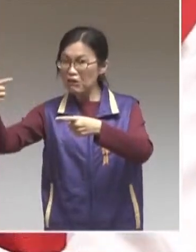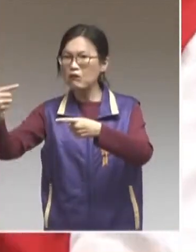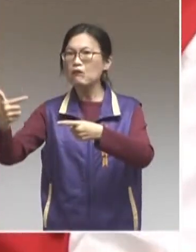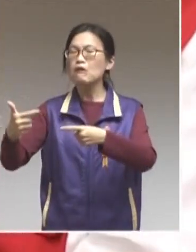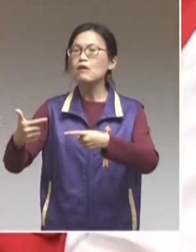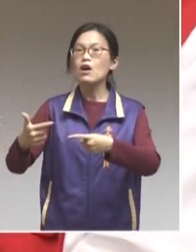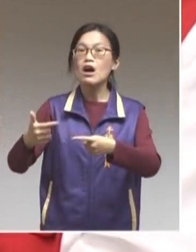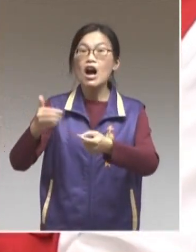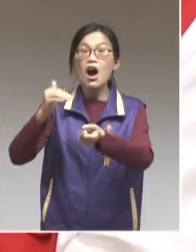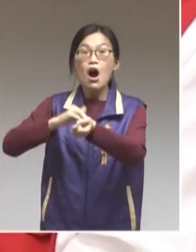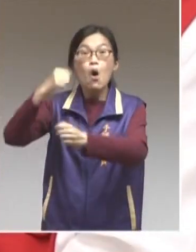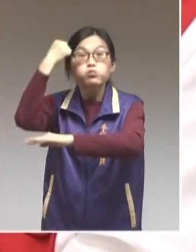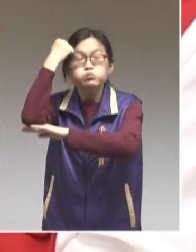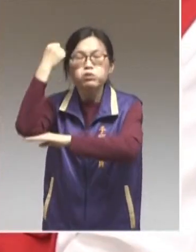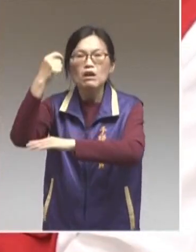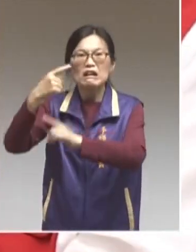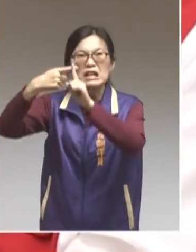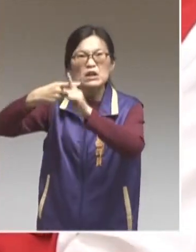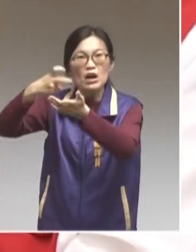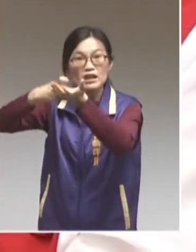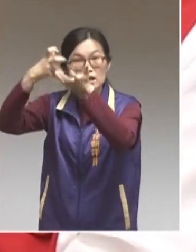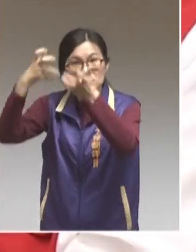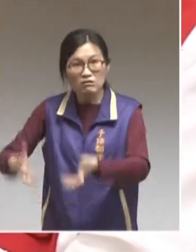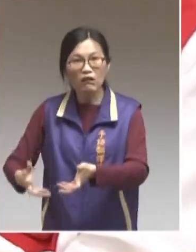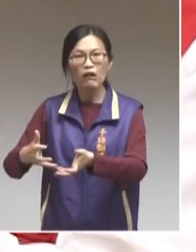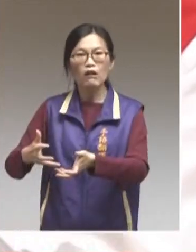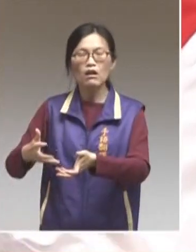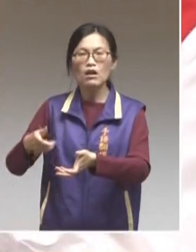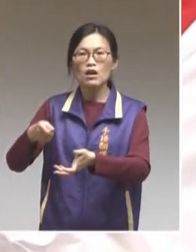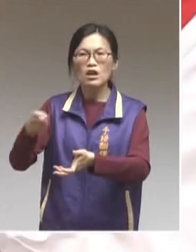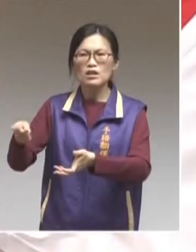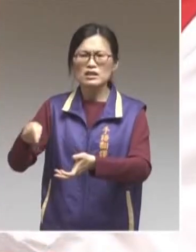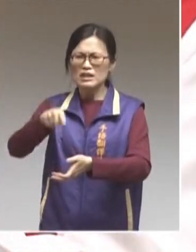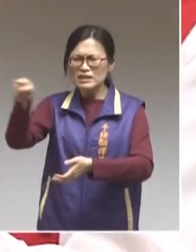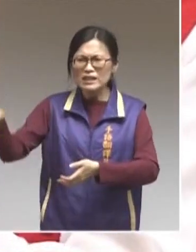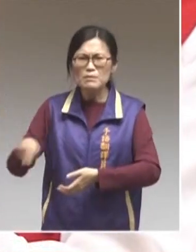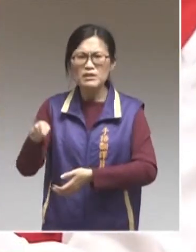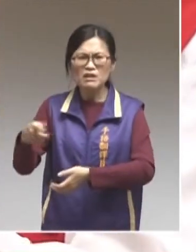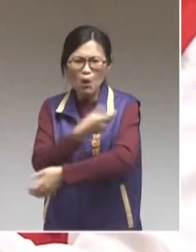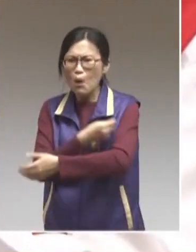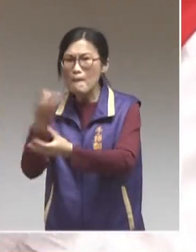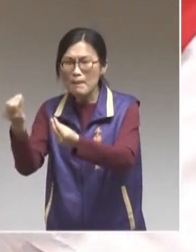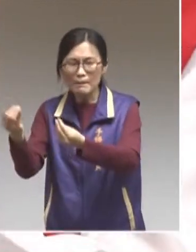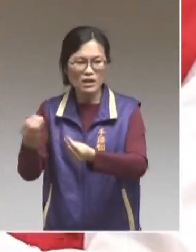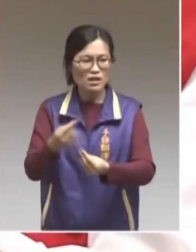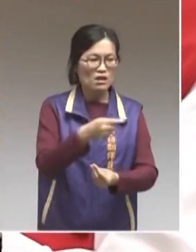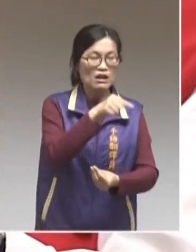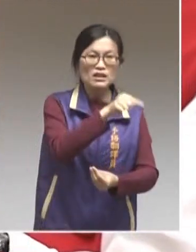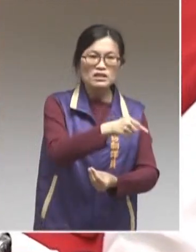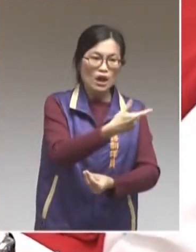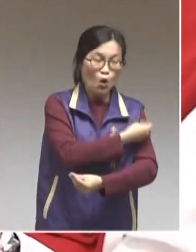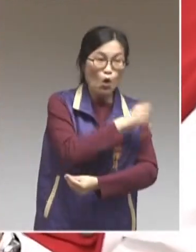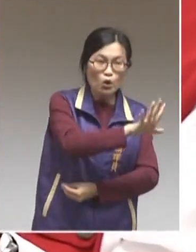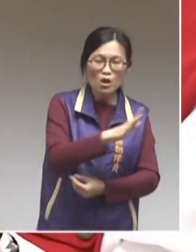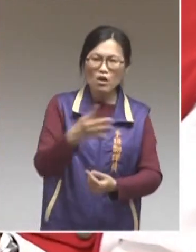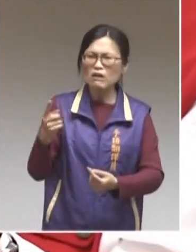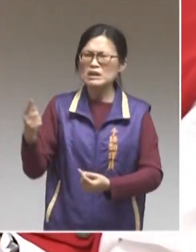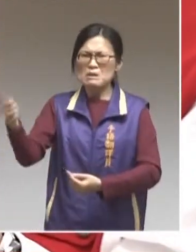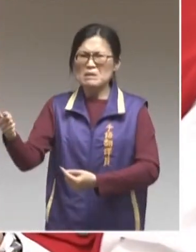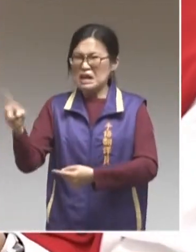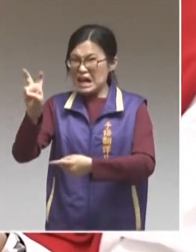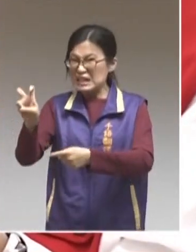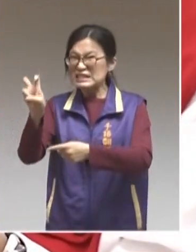我们通称在讲的所谓的重症、哦、这个未接种疫苗的跟接种疫苗的、哦、做比较会增加了